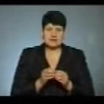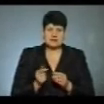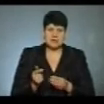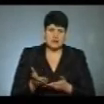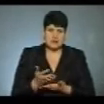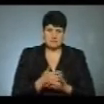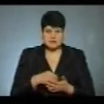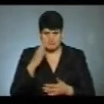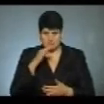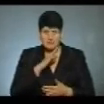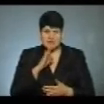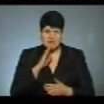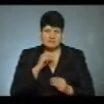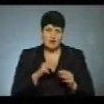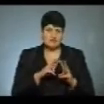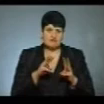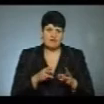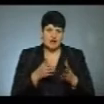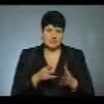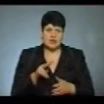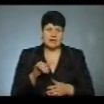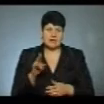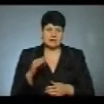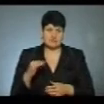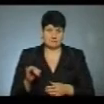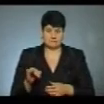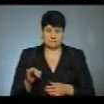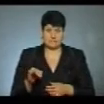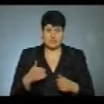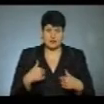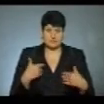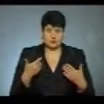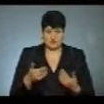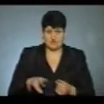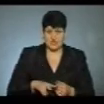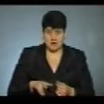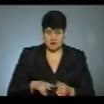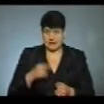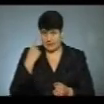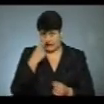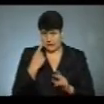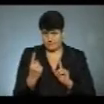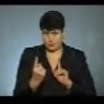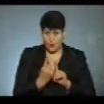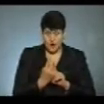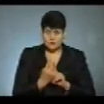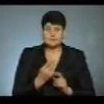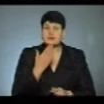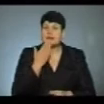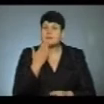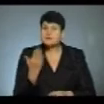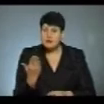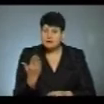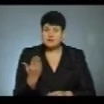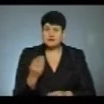з батьків на освячення ліцею. Я звернулася до директора індивідуально, запиталася,